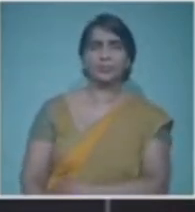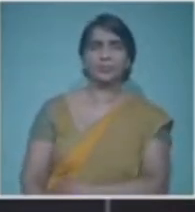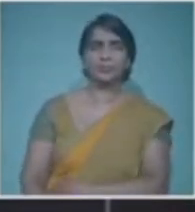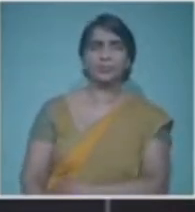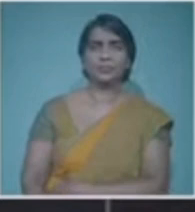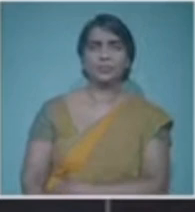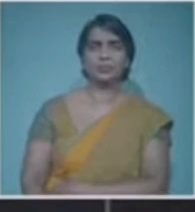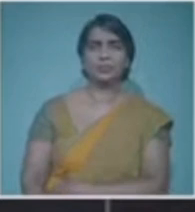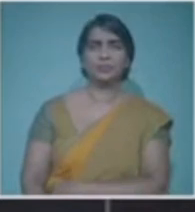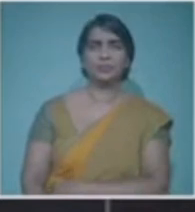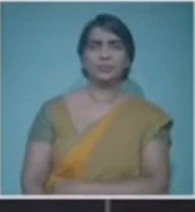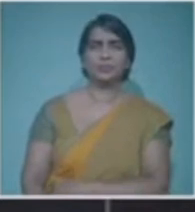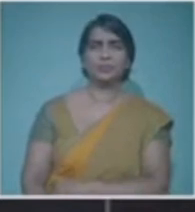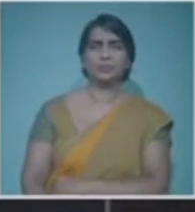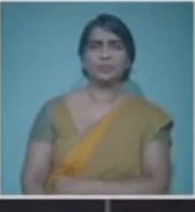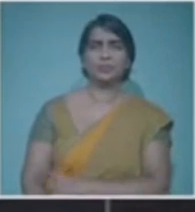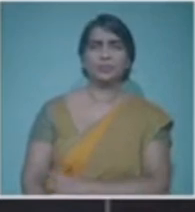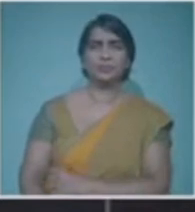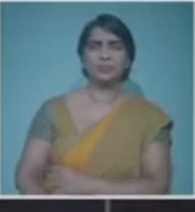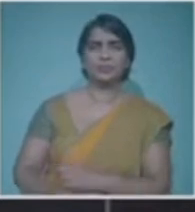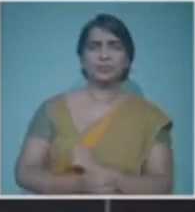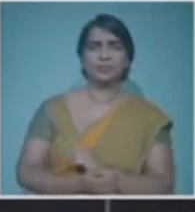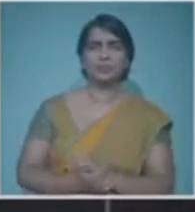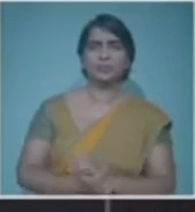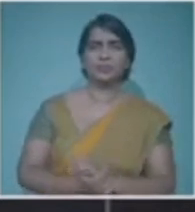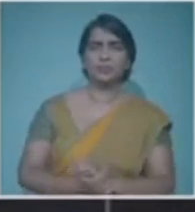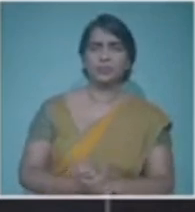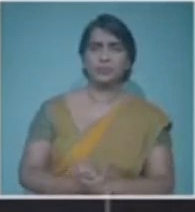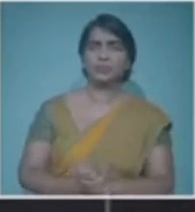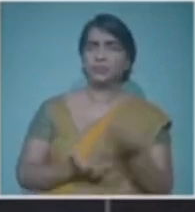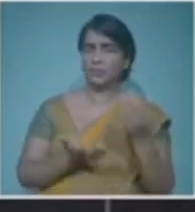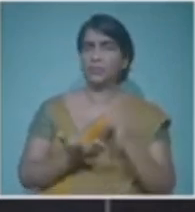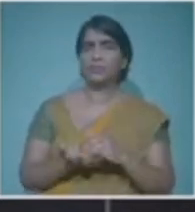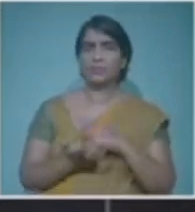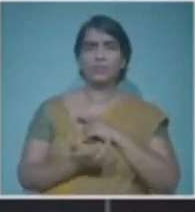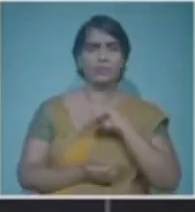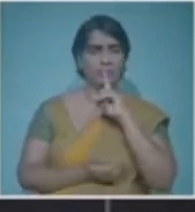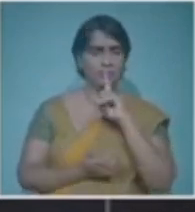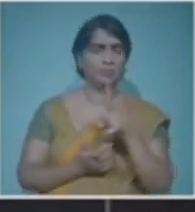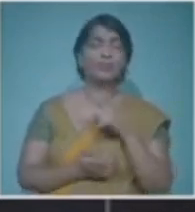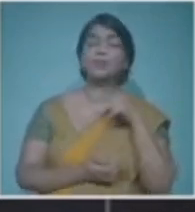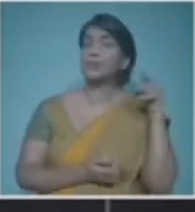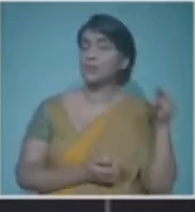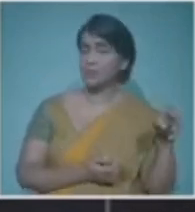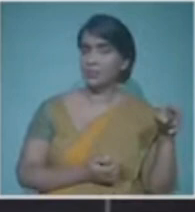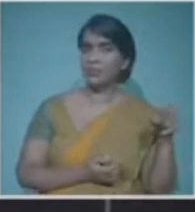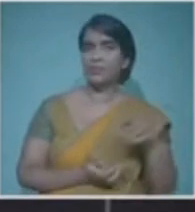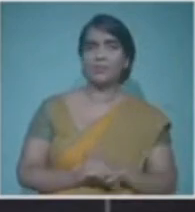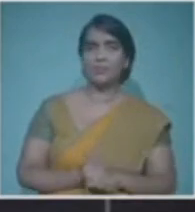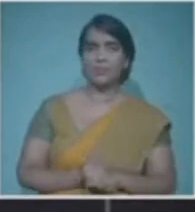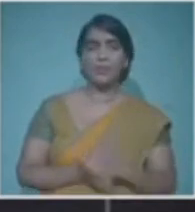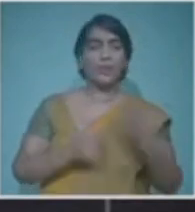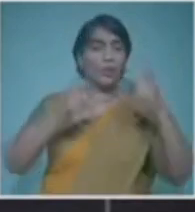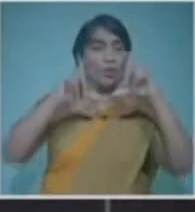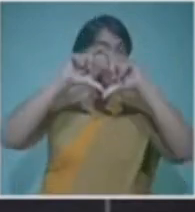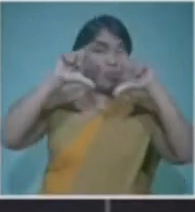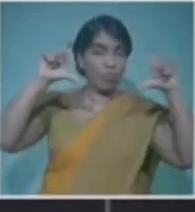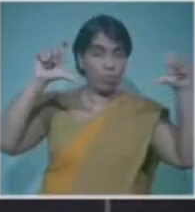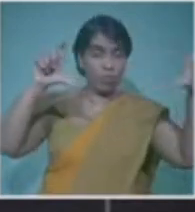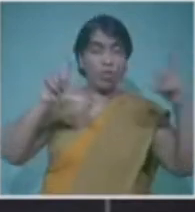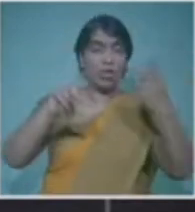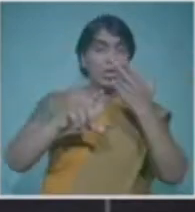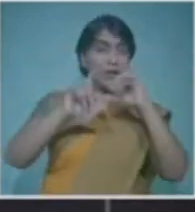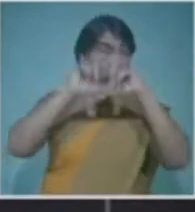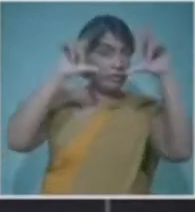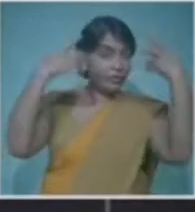ඔව්. ඉතින් ඔව් ඉනෝක දැන් එතකොට ඊළඟට ඔබතුමාට මම කියන්නම් පැහැදිලිව දැන් මෙතෙන්දි බෝඩ් එකක් ගහින්මෙන් පාසලක්